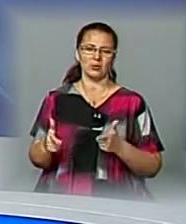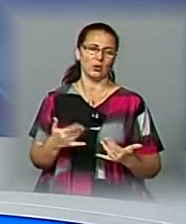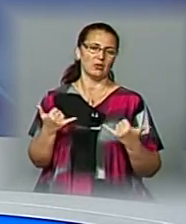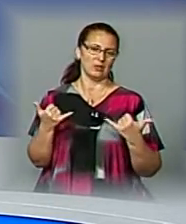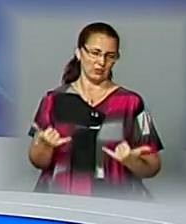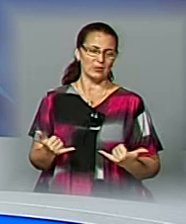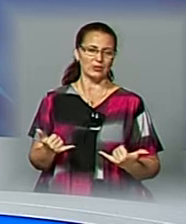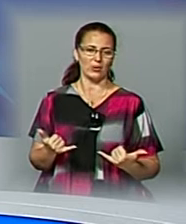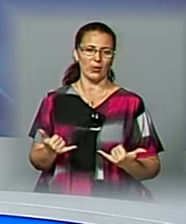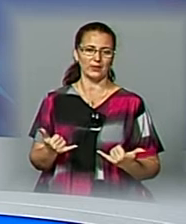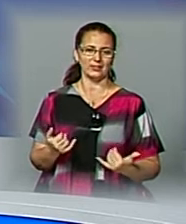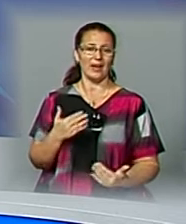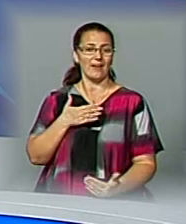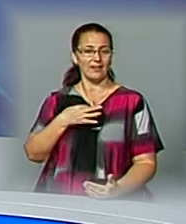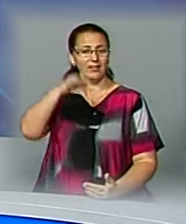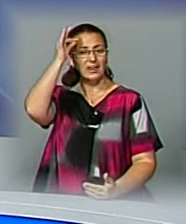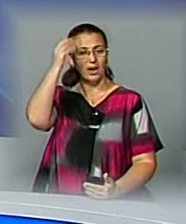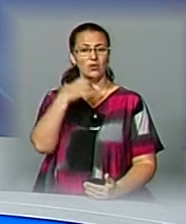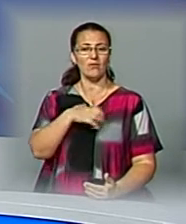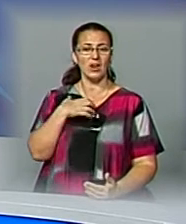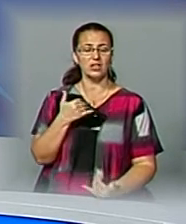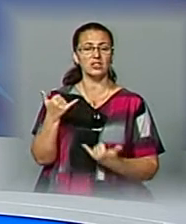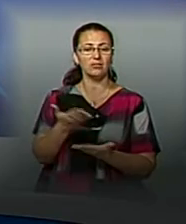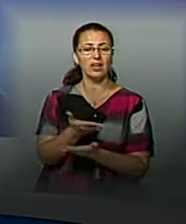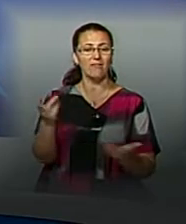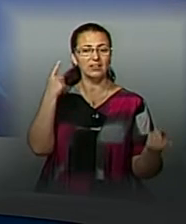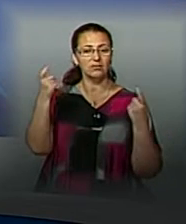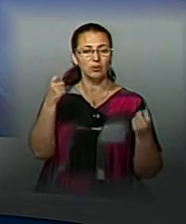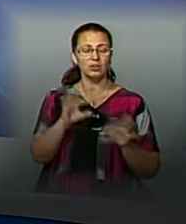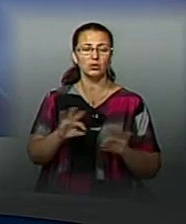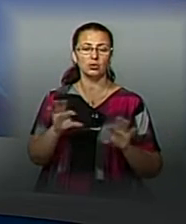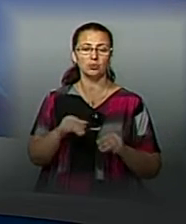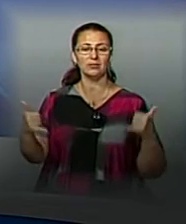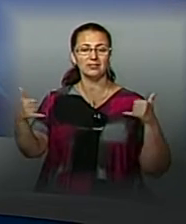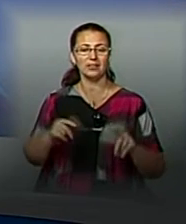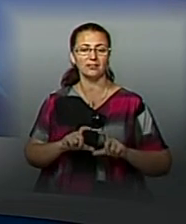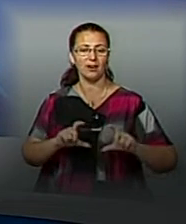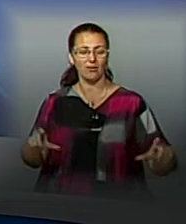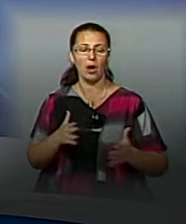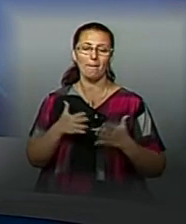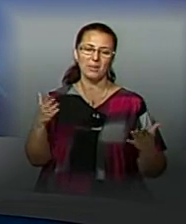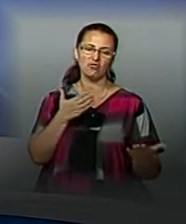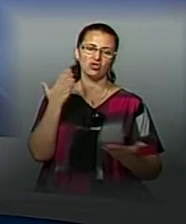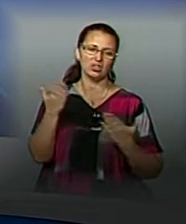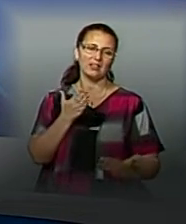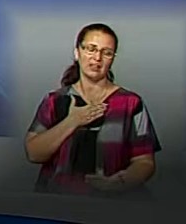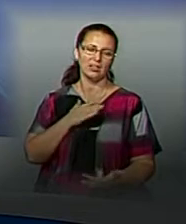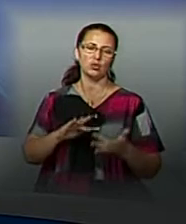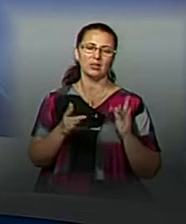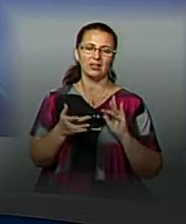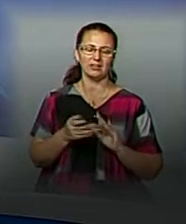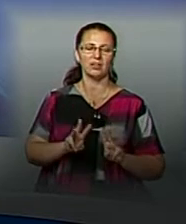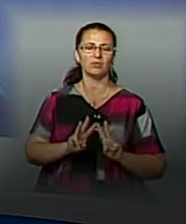для вас, мої колеги. А я нагадую, важливу для вас інформацію розповідайте за номером нашої гарячої лінії. Більше читайте на нашому